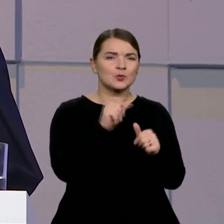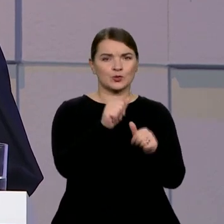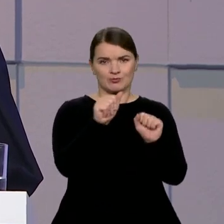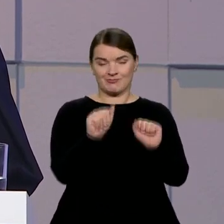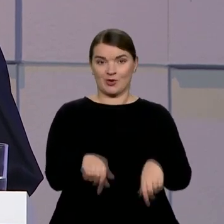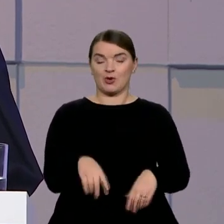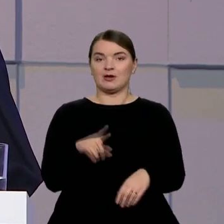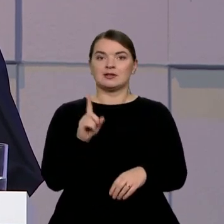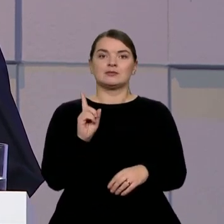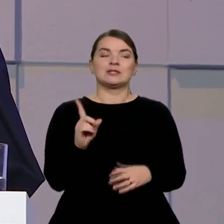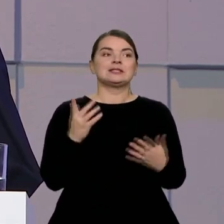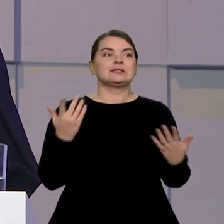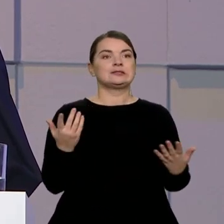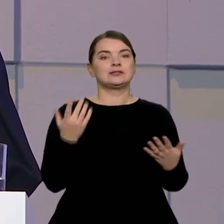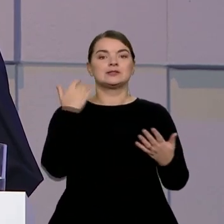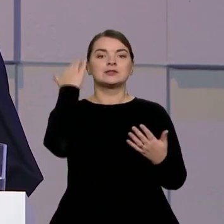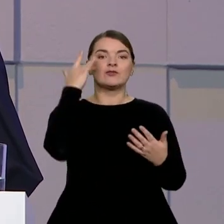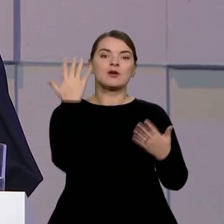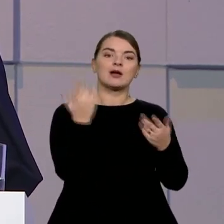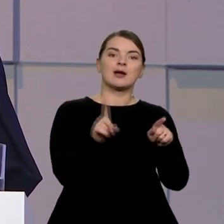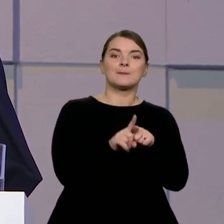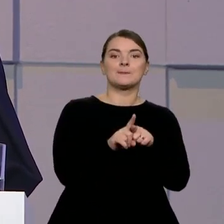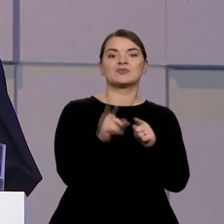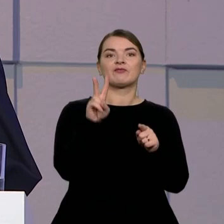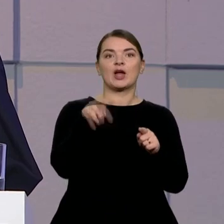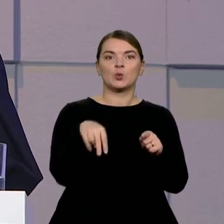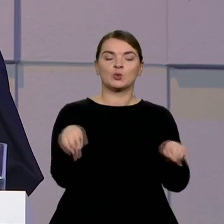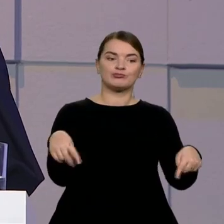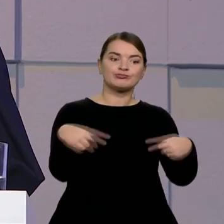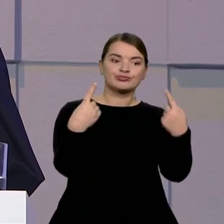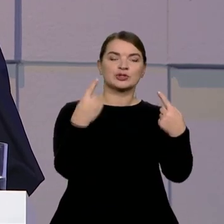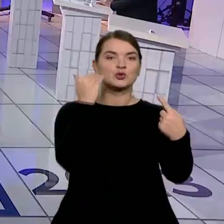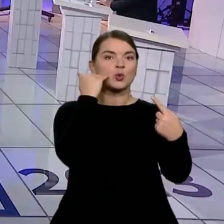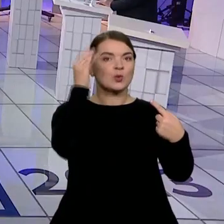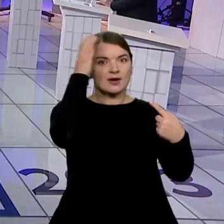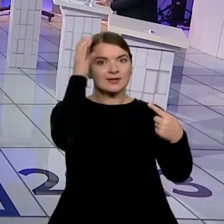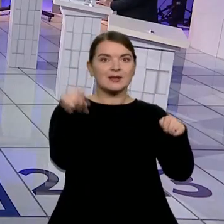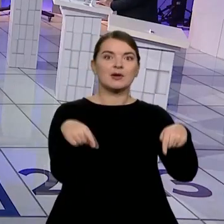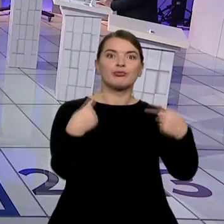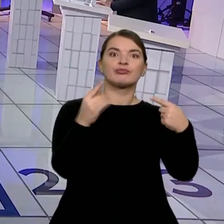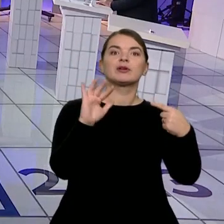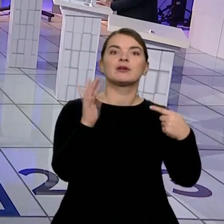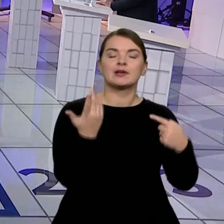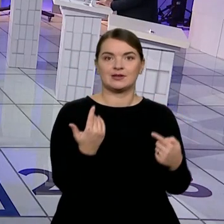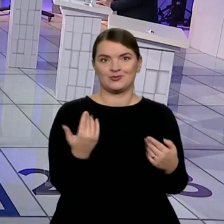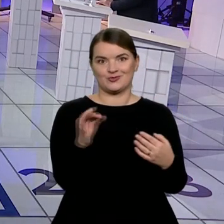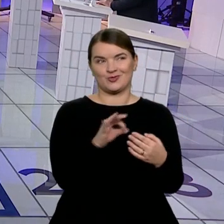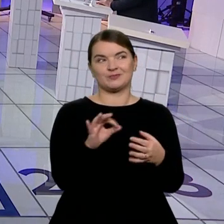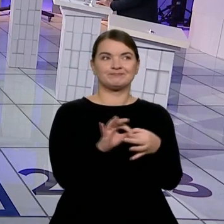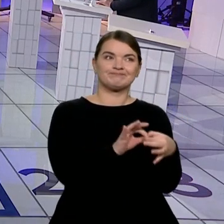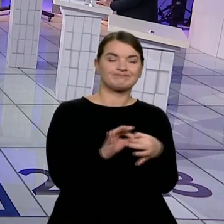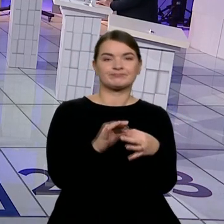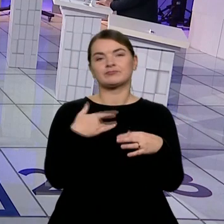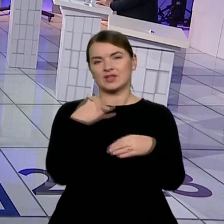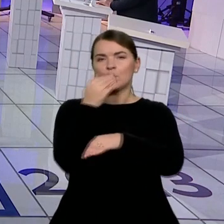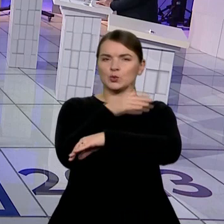vėlgi reikėtų ieškoti ir stiprinti mūsų Vilniaus universiteto Šiaulių akademiją, galvojant apie partnerystę galbūt ir su užsienio